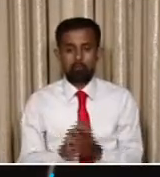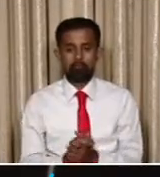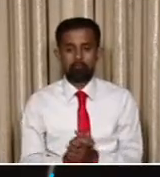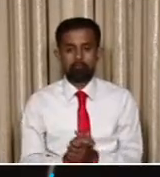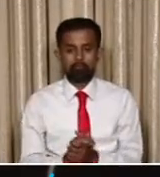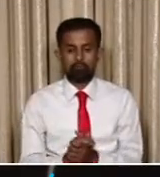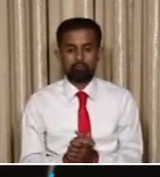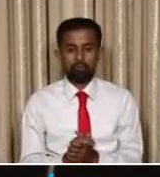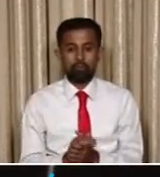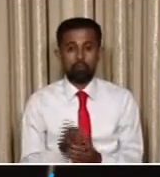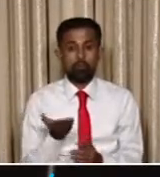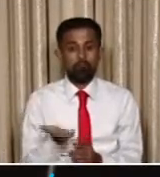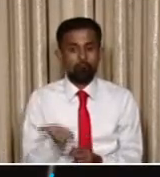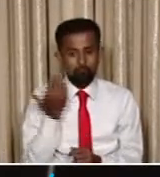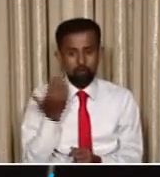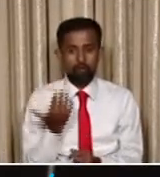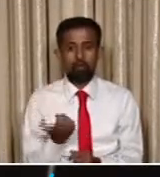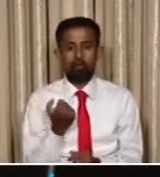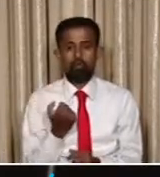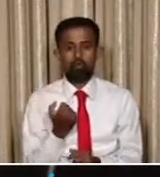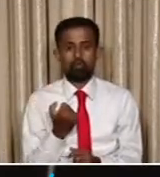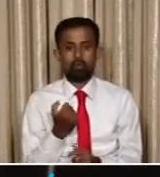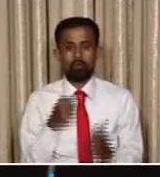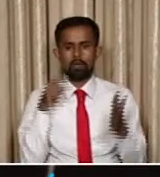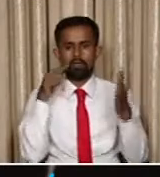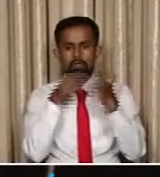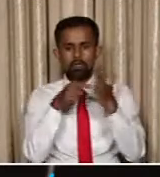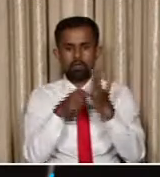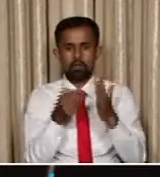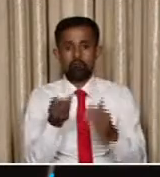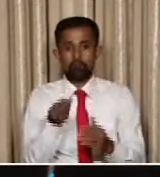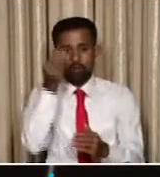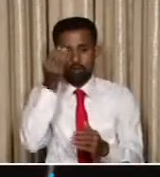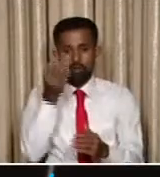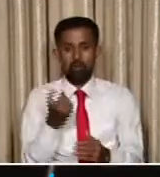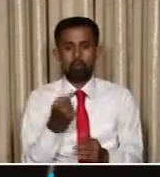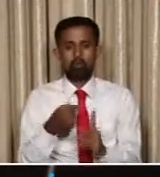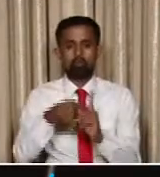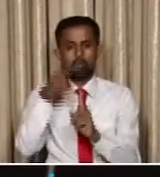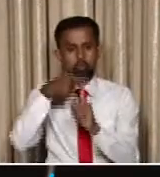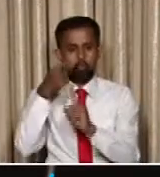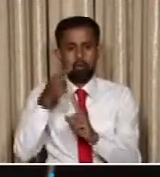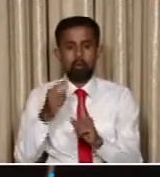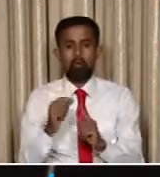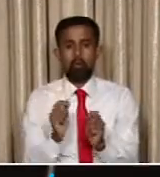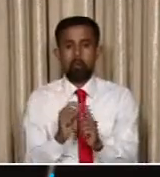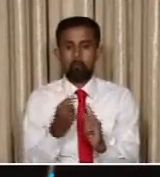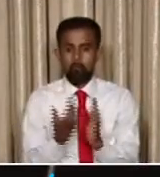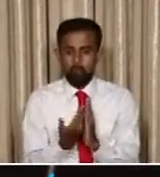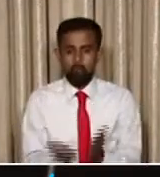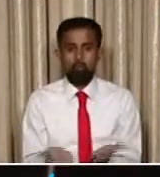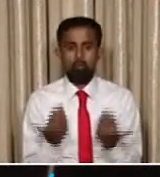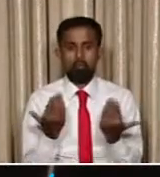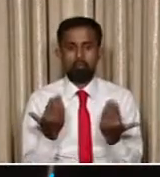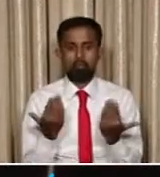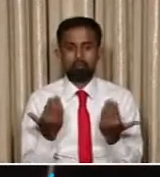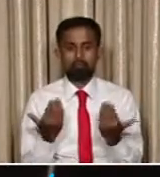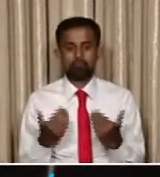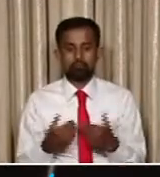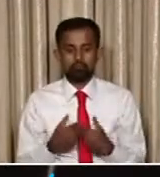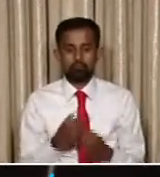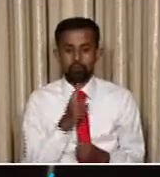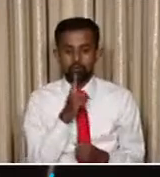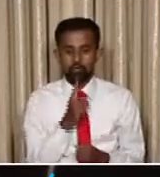එහෙමනම් මේක අපි වැඩි කරන්න ඕන. අපේ ටාගට්ස් වැඩි කරන්න ඕන. අපි ප්‍රවර්ධනයේ වැඩසටහන් කළ යුතුයි. මම විශ්වාස